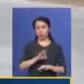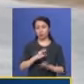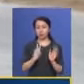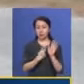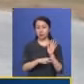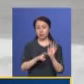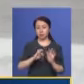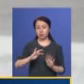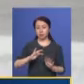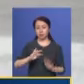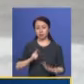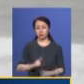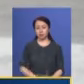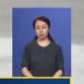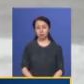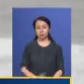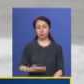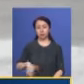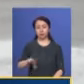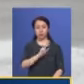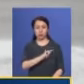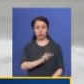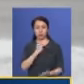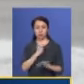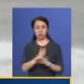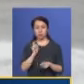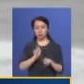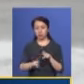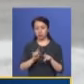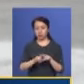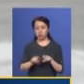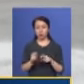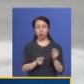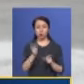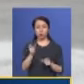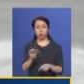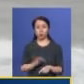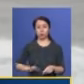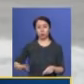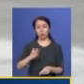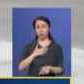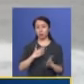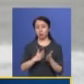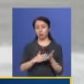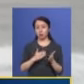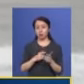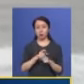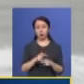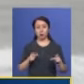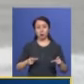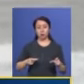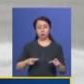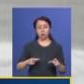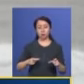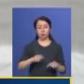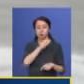70 миллионов тенге. Все эти работы находятся на контроле у руководства области. И я призываю граждан, наших